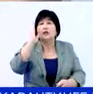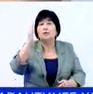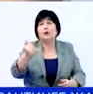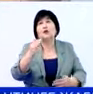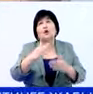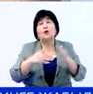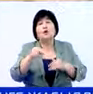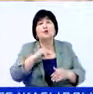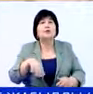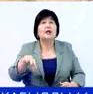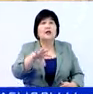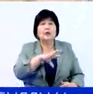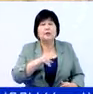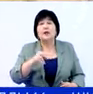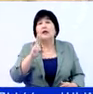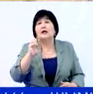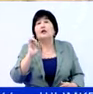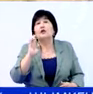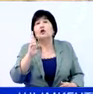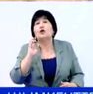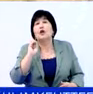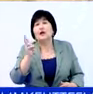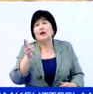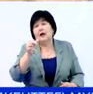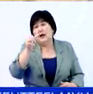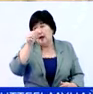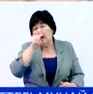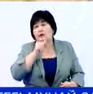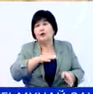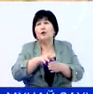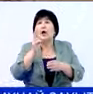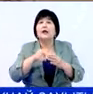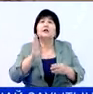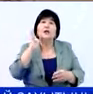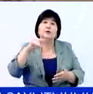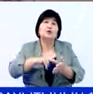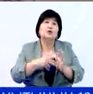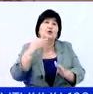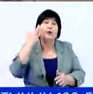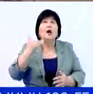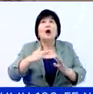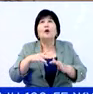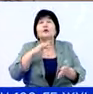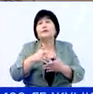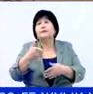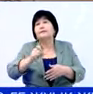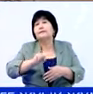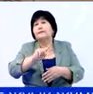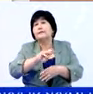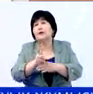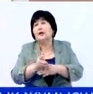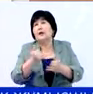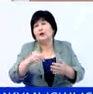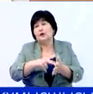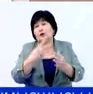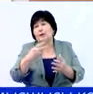Құрылыс жұмыстарын біз қыркүйек айында толығымен аяқтаймыз деп жоспарлап отырмыз. Қазір аудан орталығы газдандырылуда. Жобада